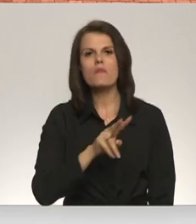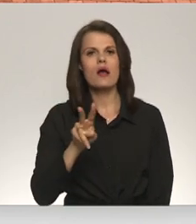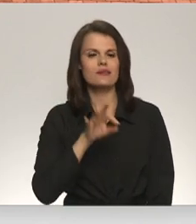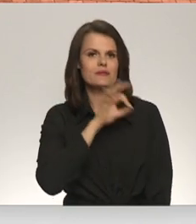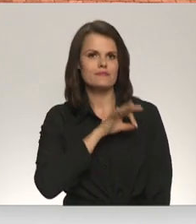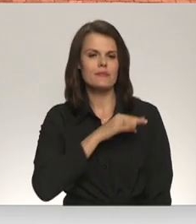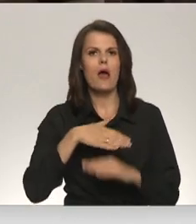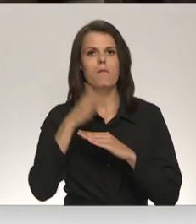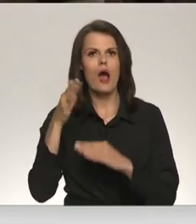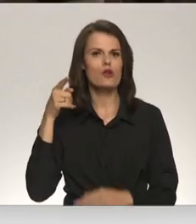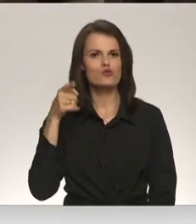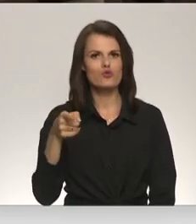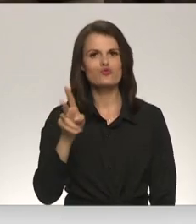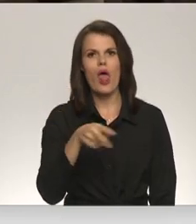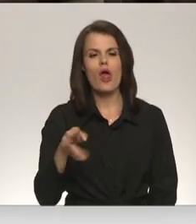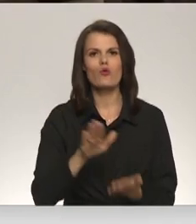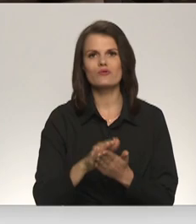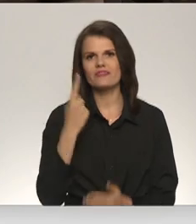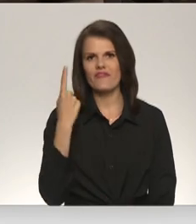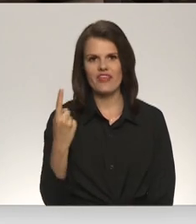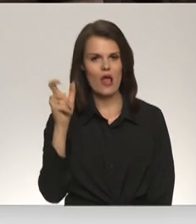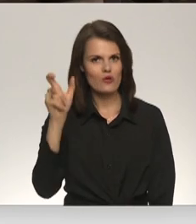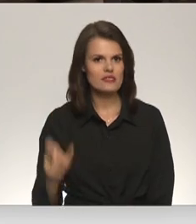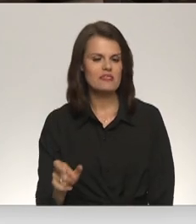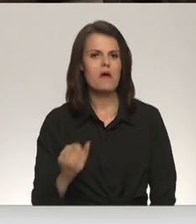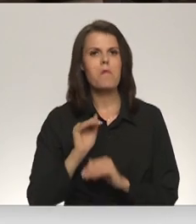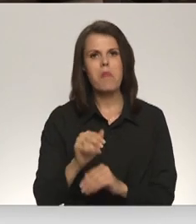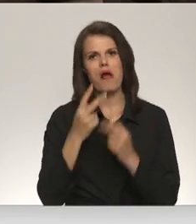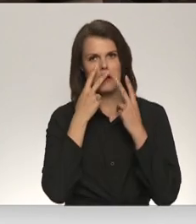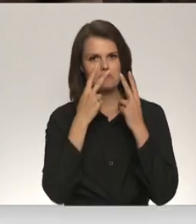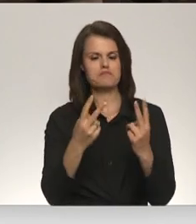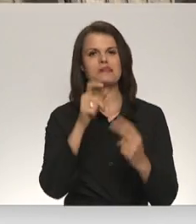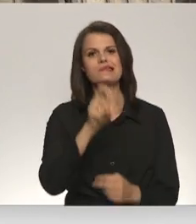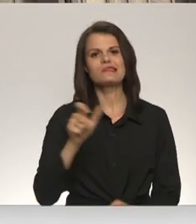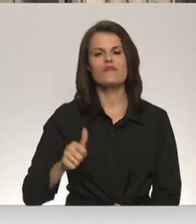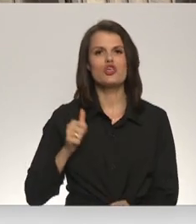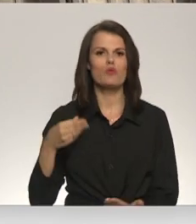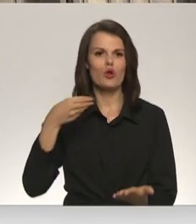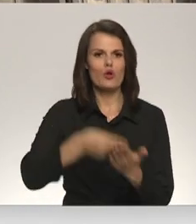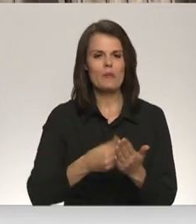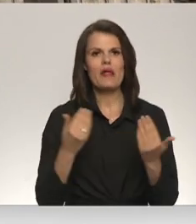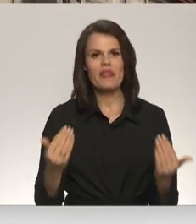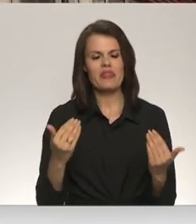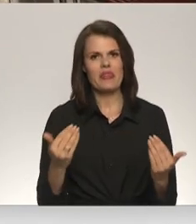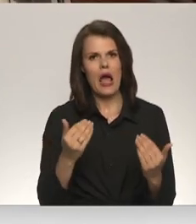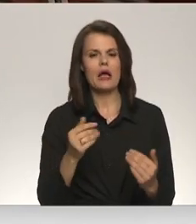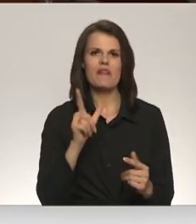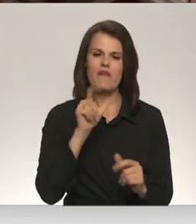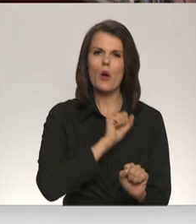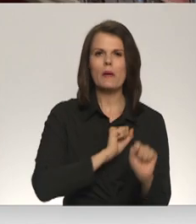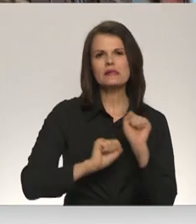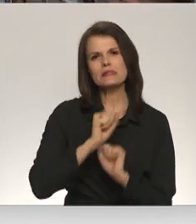pārsniedz 1000 eiro uz vienu ģimenes locekli. Baņķi ir novērojuši, ka cilvēki īpašumu iegādē šobrīd kļuvuši